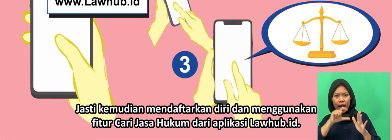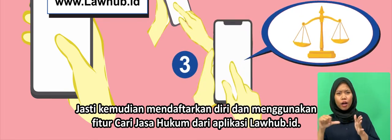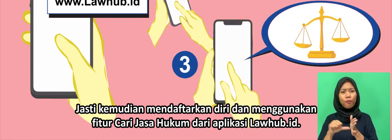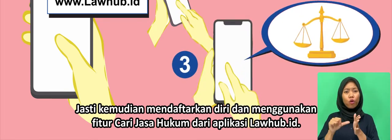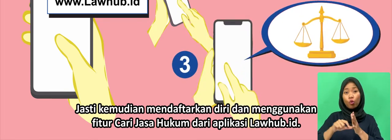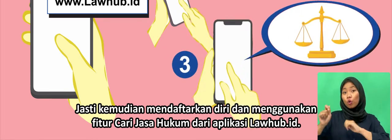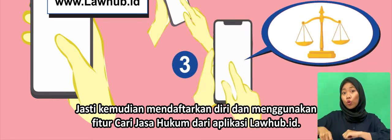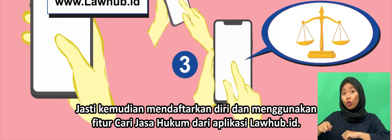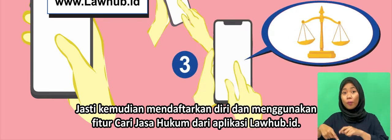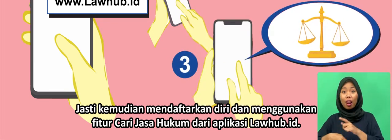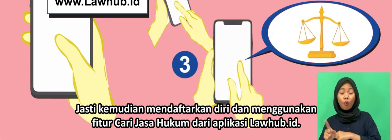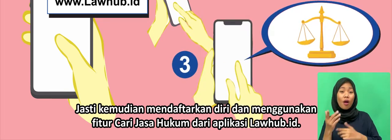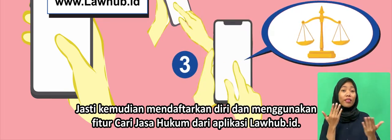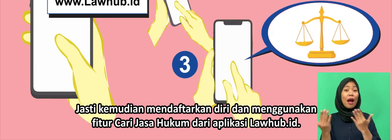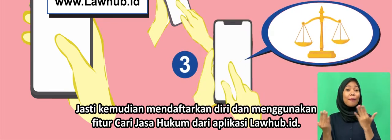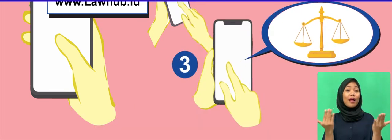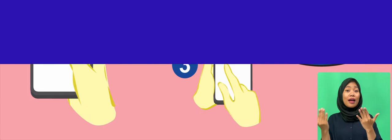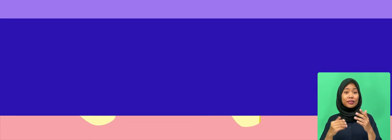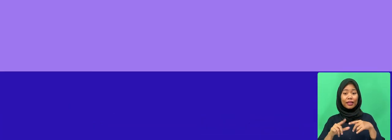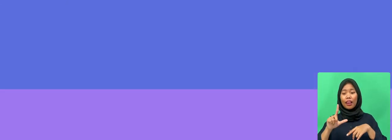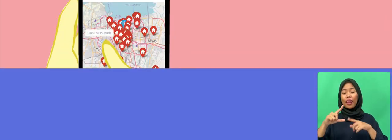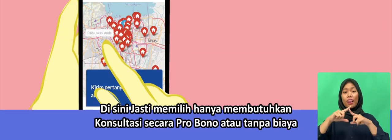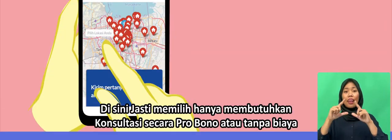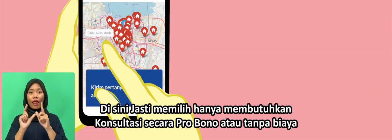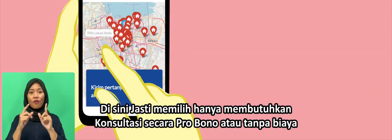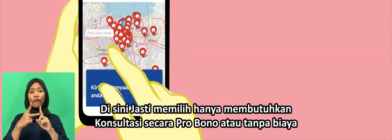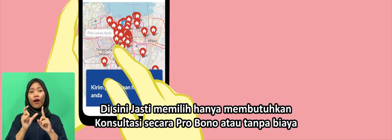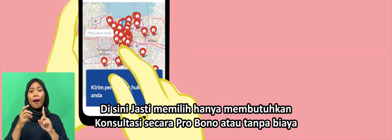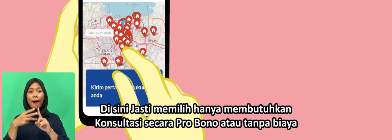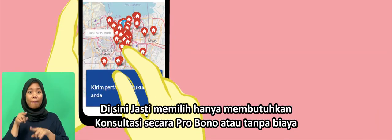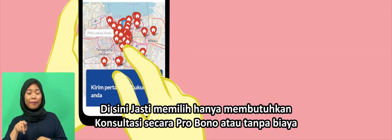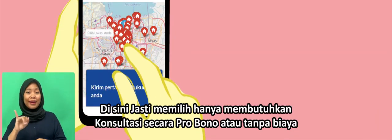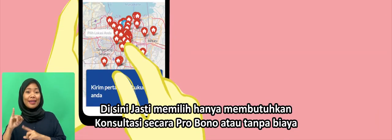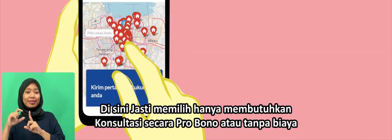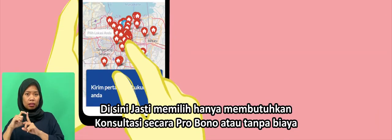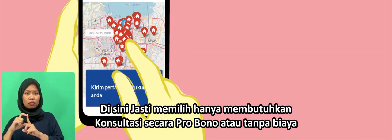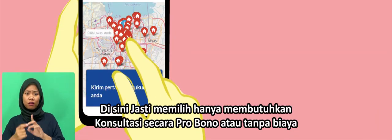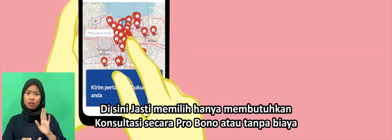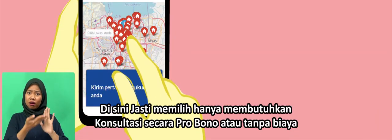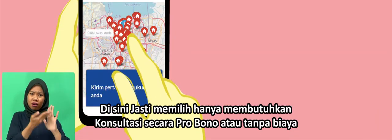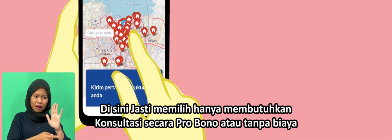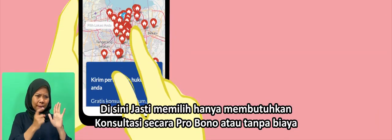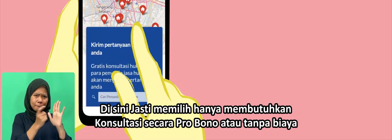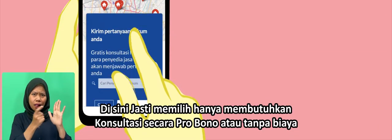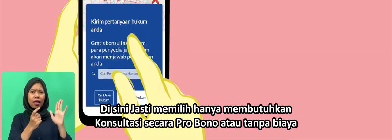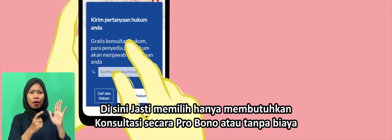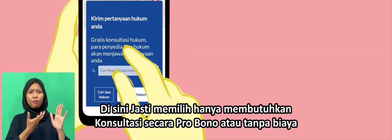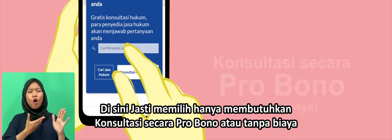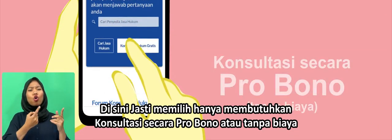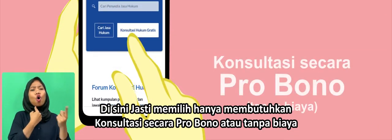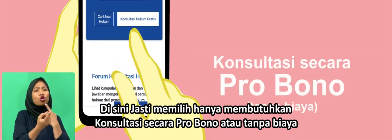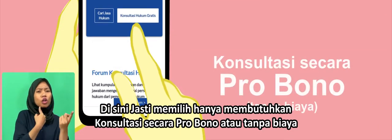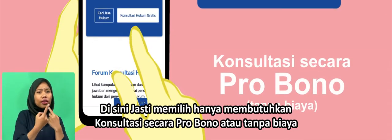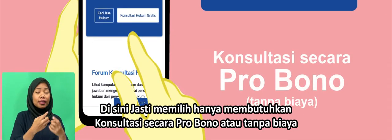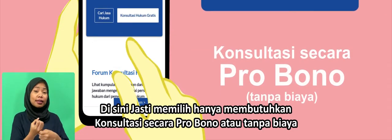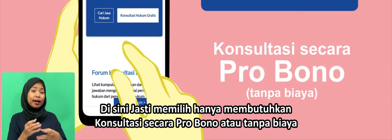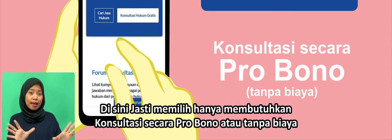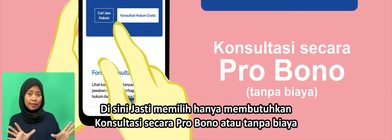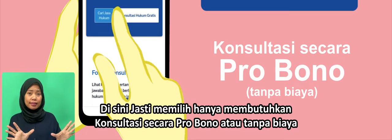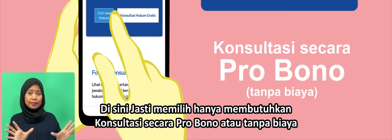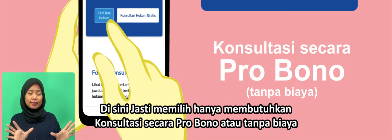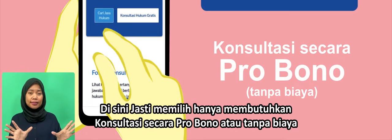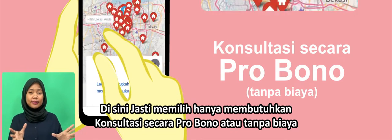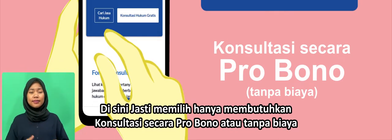hukum dari aplikasi lawhub.id. Di sini, Justy memilih hanya membutuhkan konsultasi secara pro